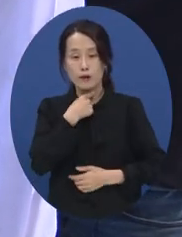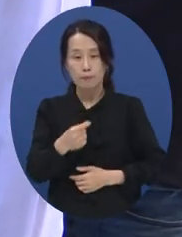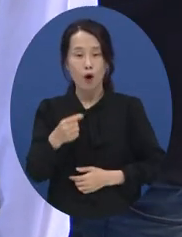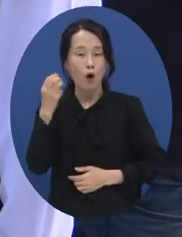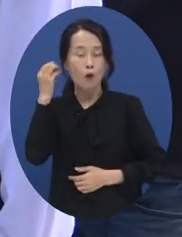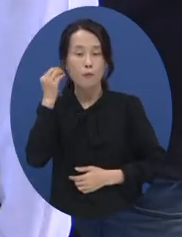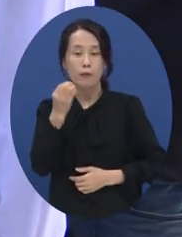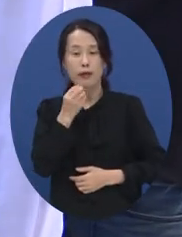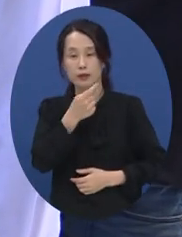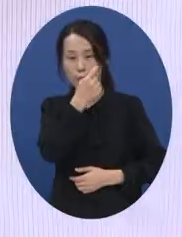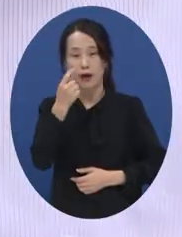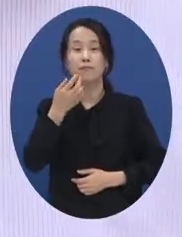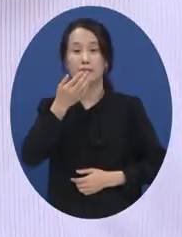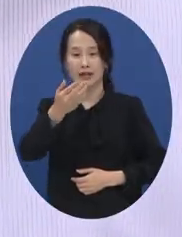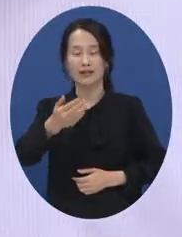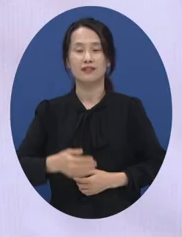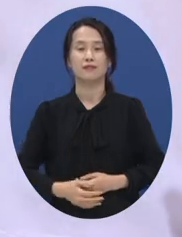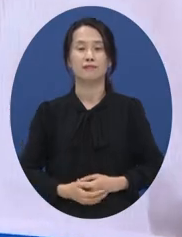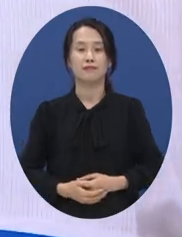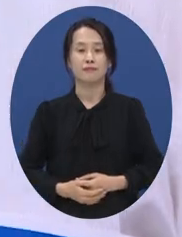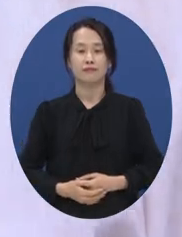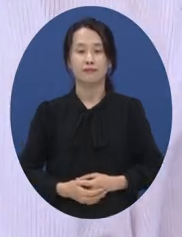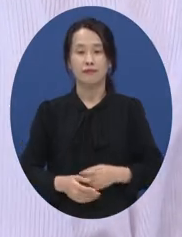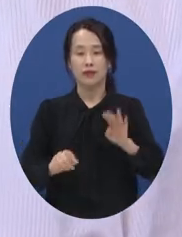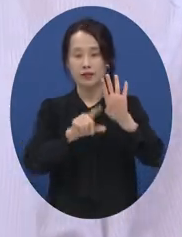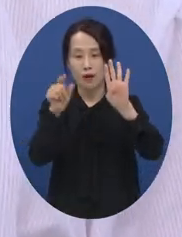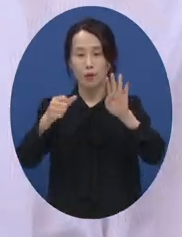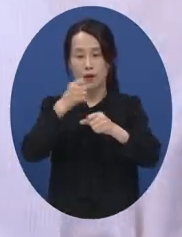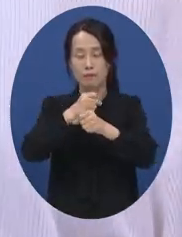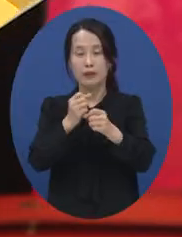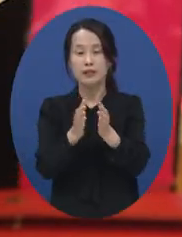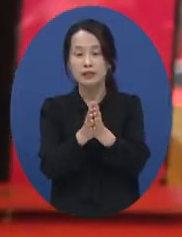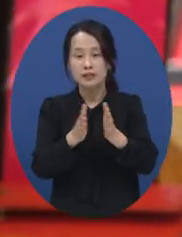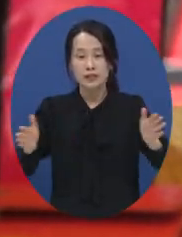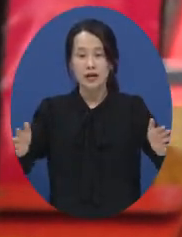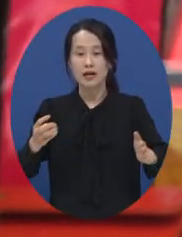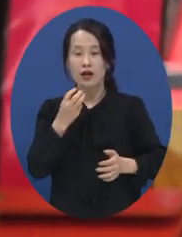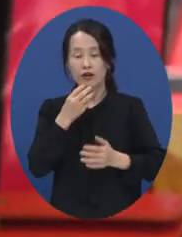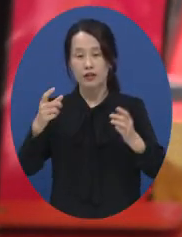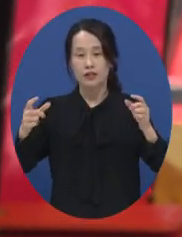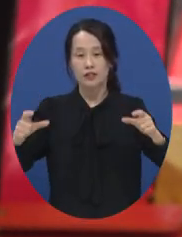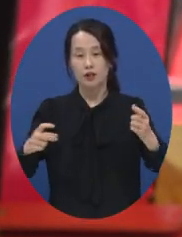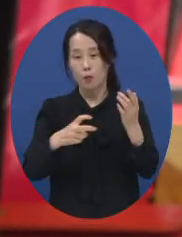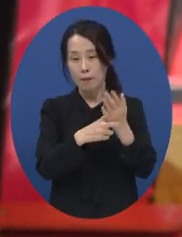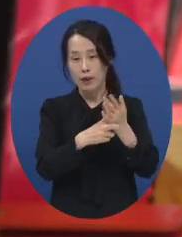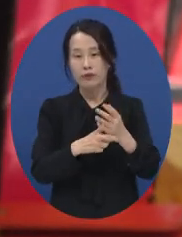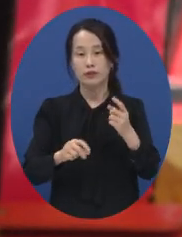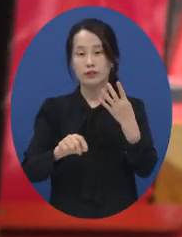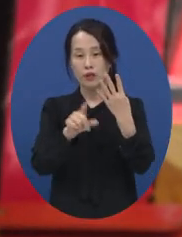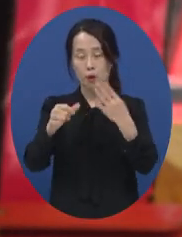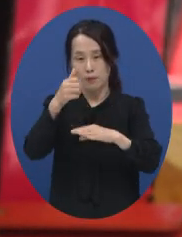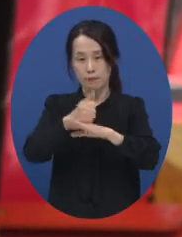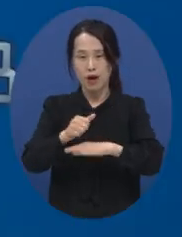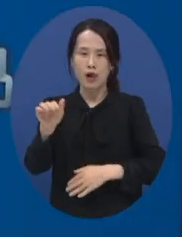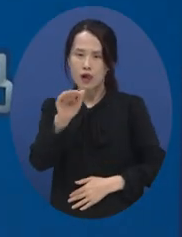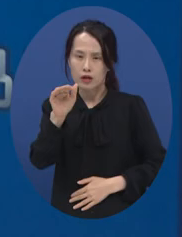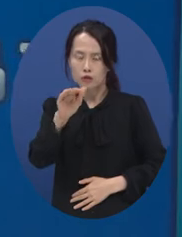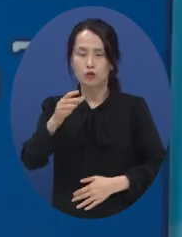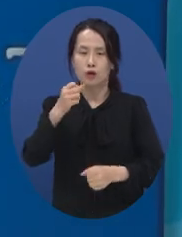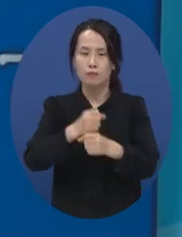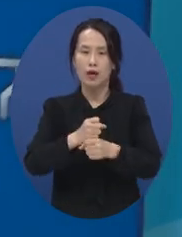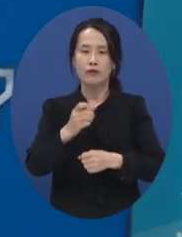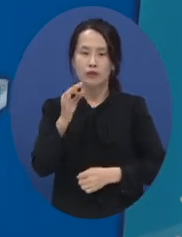홈페이지에서 확인할 수 있습니다. 한편 지난 4월 발행을 시작한 경기 지역화폐는 지난달 4월 말 기준으로 총